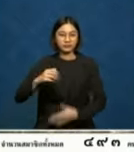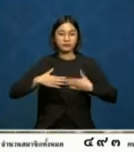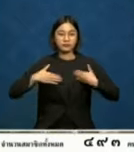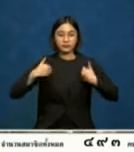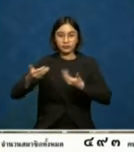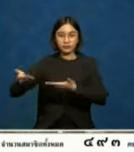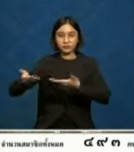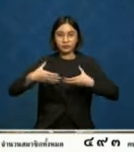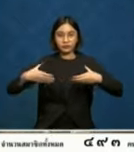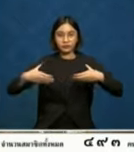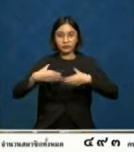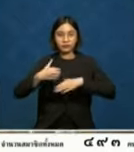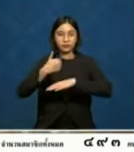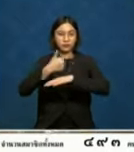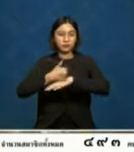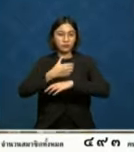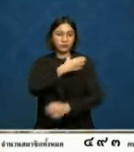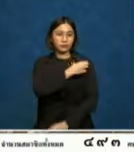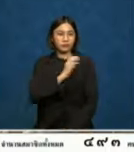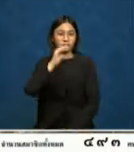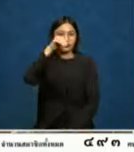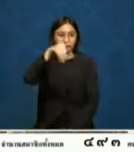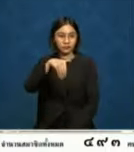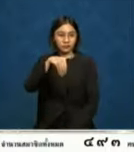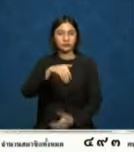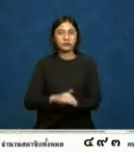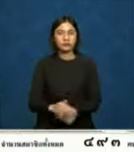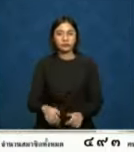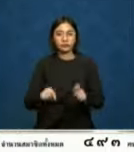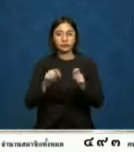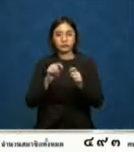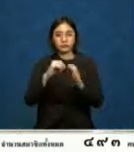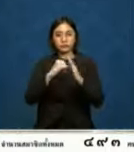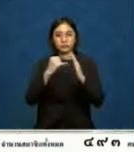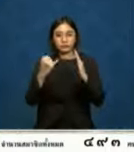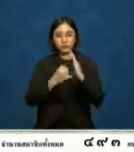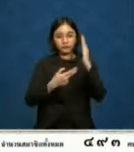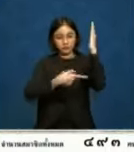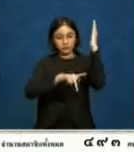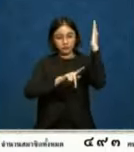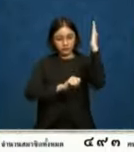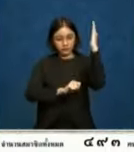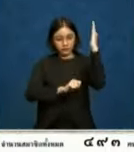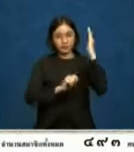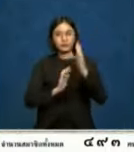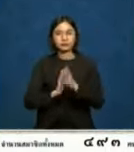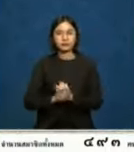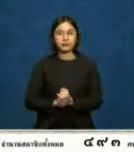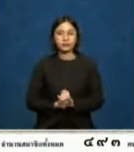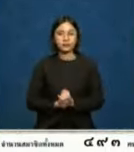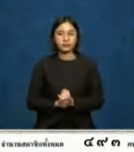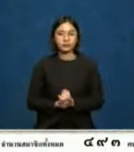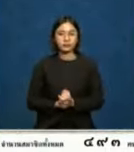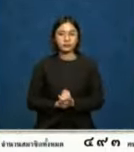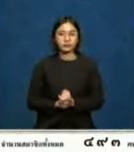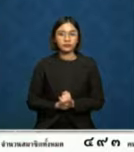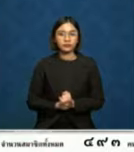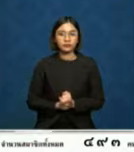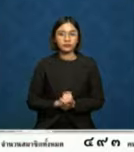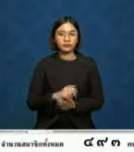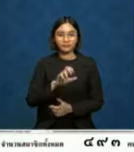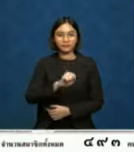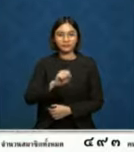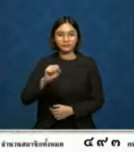ดีต้อนรับคณะผู้บริหารเทศบาลตำบลหนองจิกอำเภอหนองจิกจังหวัดปัตตานีนะครับเอ่อสาผู้แทน